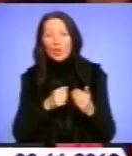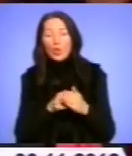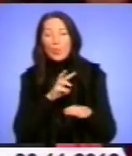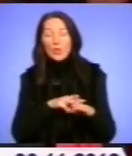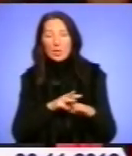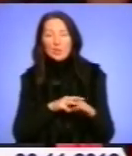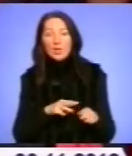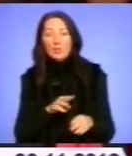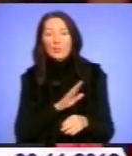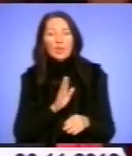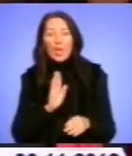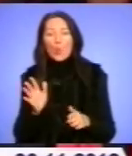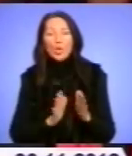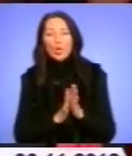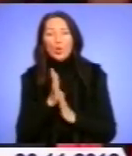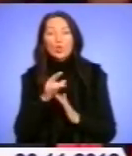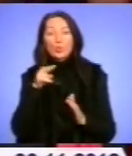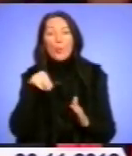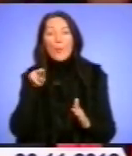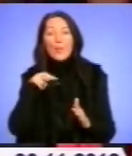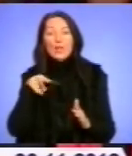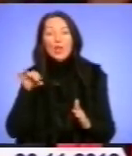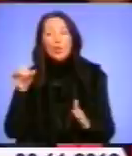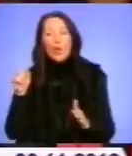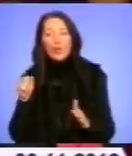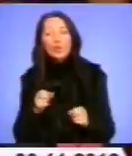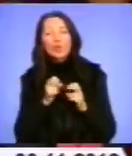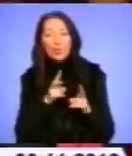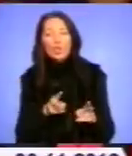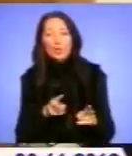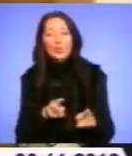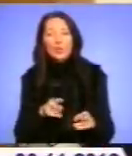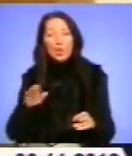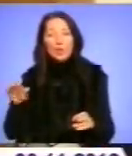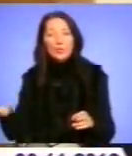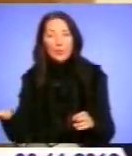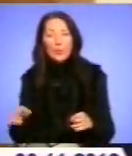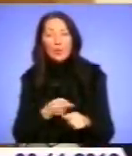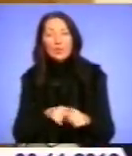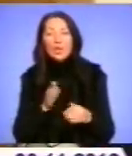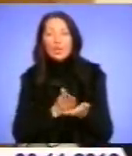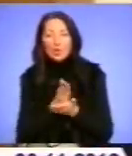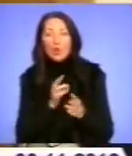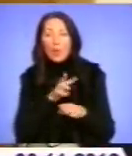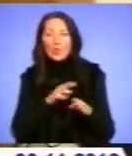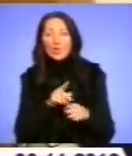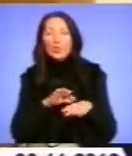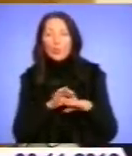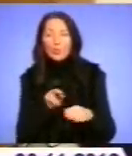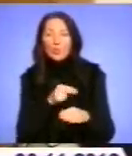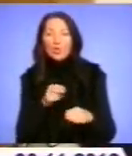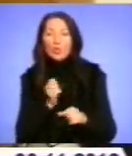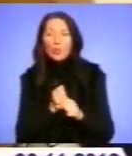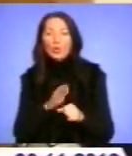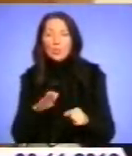росту підліткової злочинності. Це заслуга ювенальної міліції, яка проводить профілактичну роботу з дітьми. У листопаді міліціонери